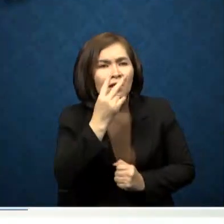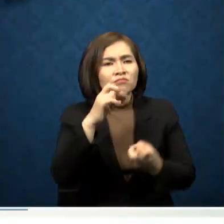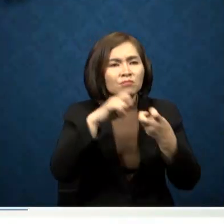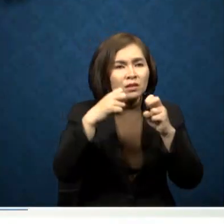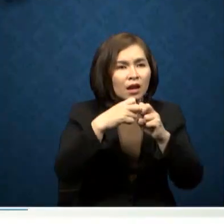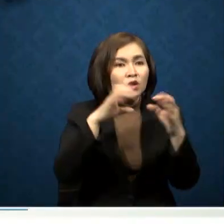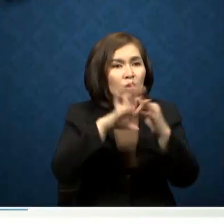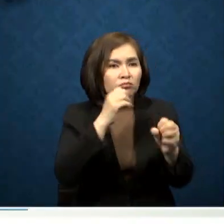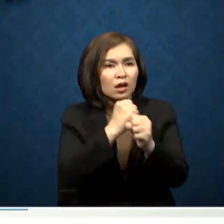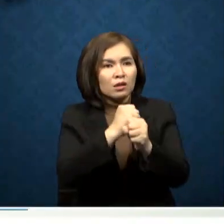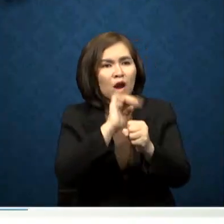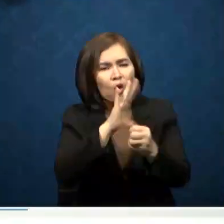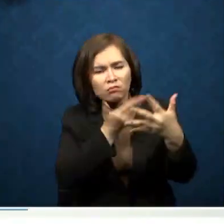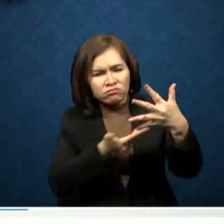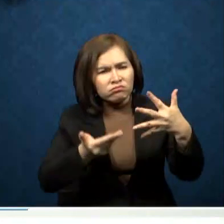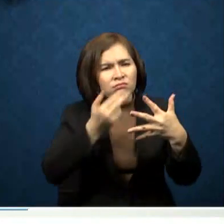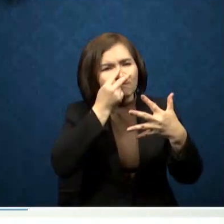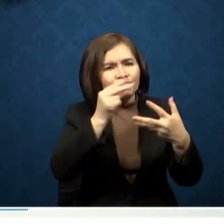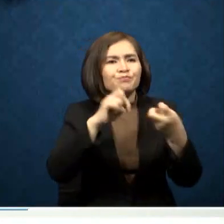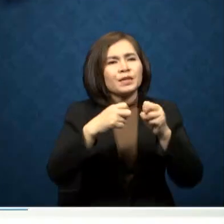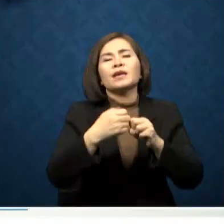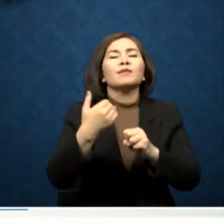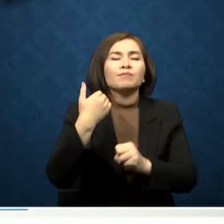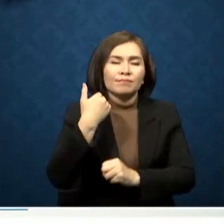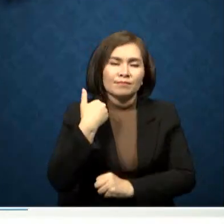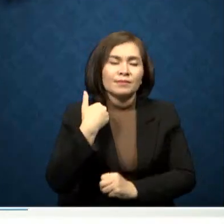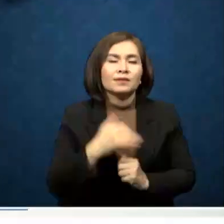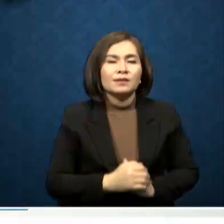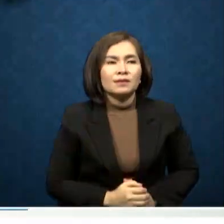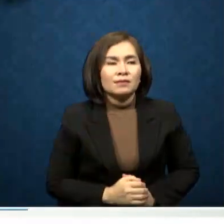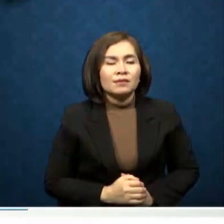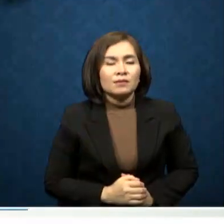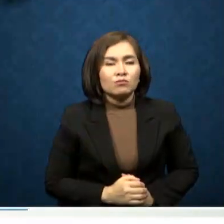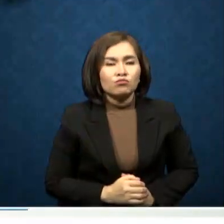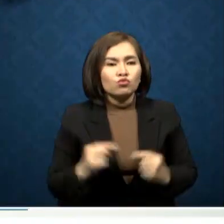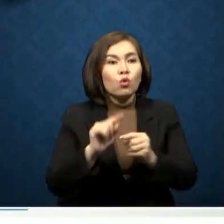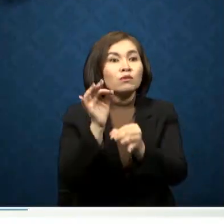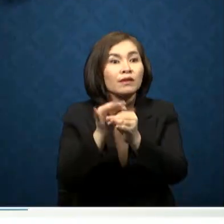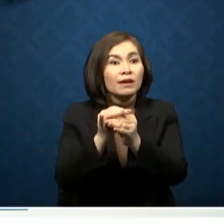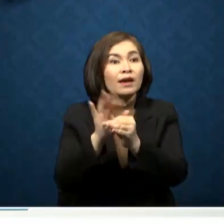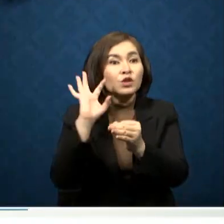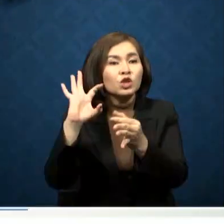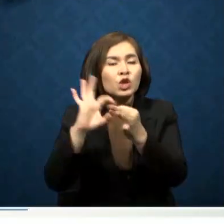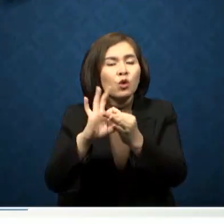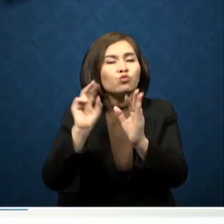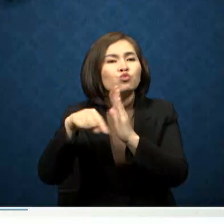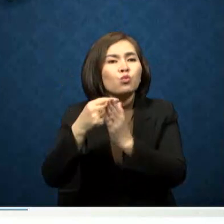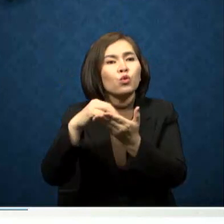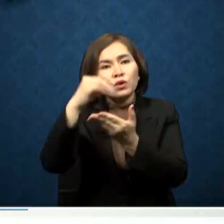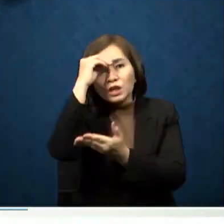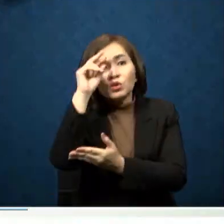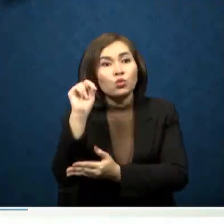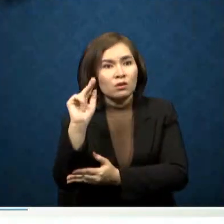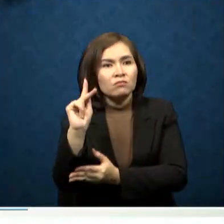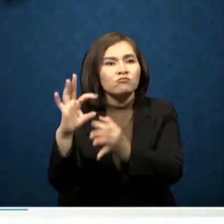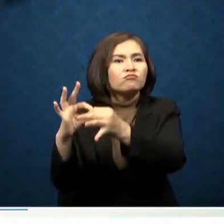ของแต่ละระดับนะซึ่งจากการศึกษาพบว่าสามารถที่จะนำเรื่องนี้นะมาขับเคลื่อนนะมี